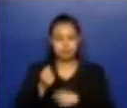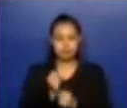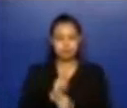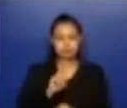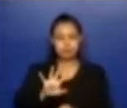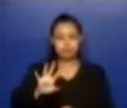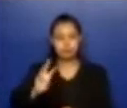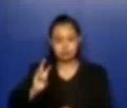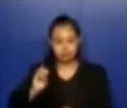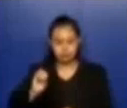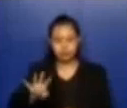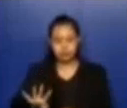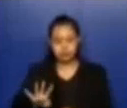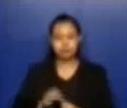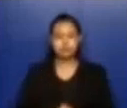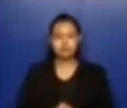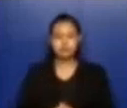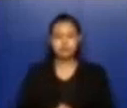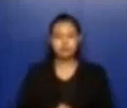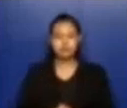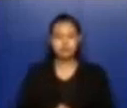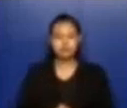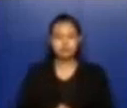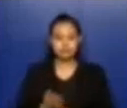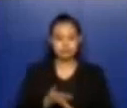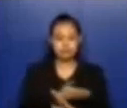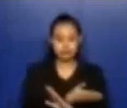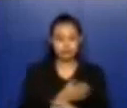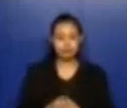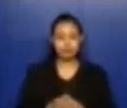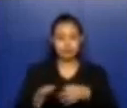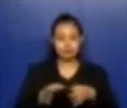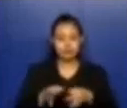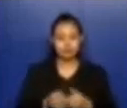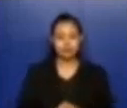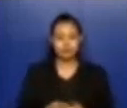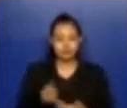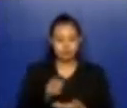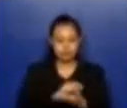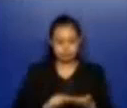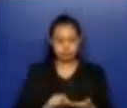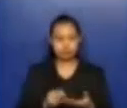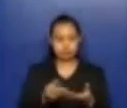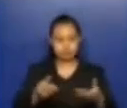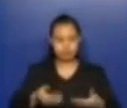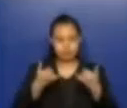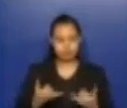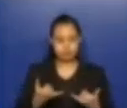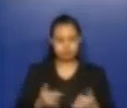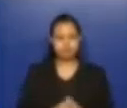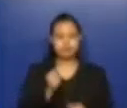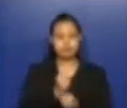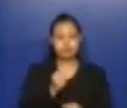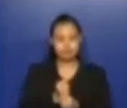2564ก่อนอื่นเลยครับท่านประธานครับร่างพระราชบัญญัติงบประมาณรายจ่ายฉบับนี้จัดท